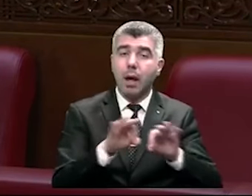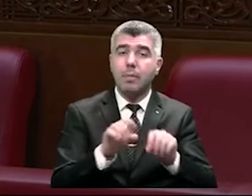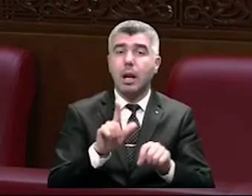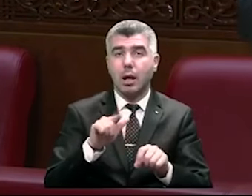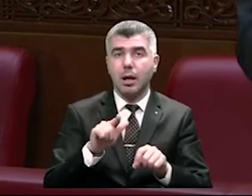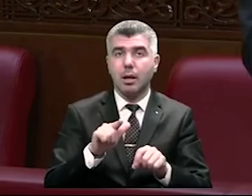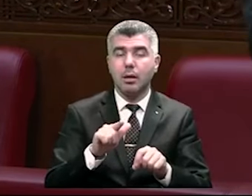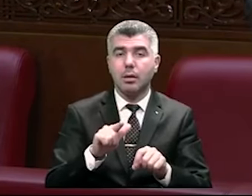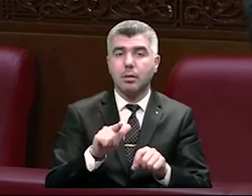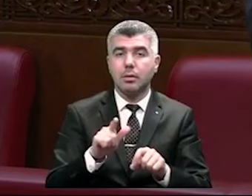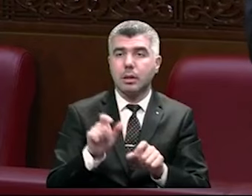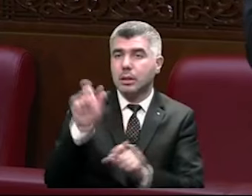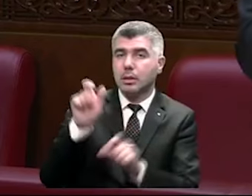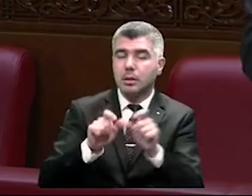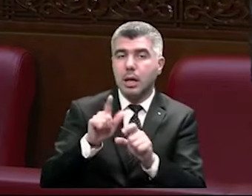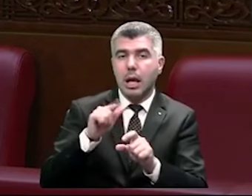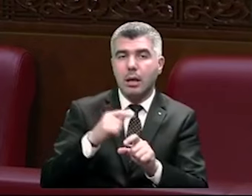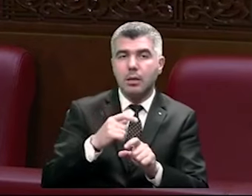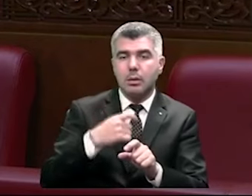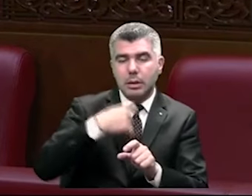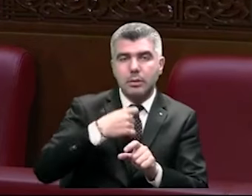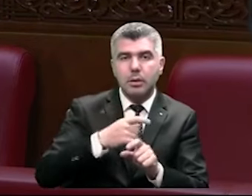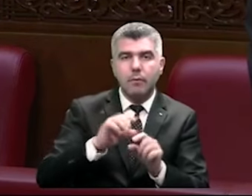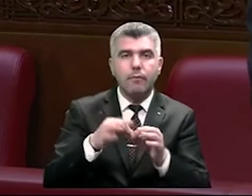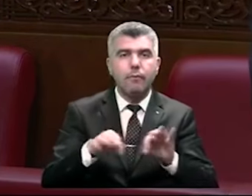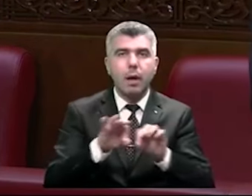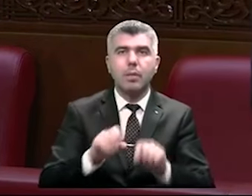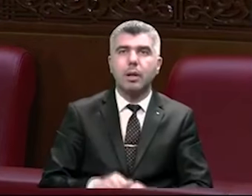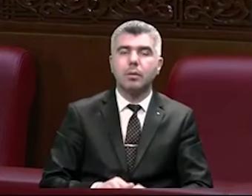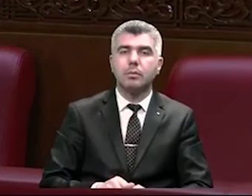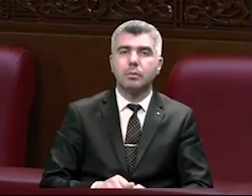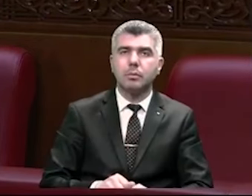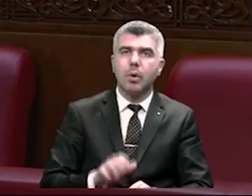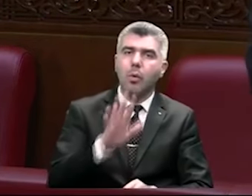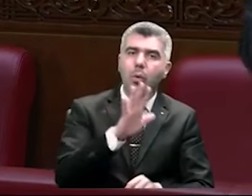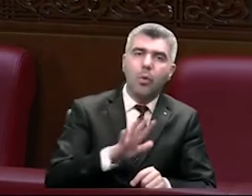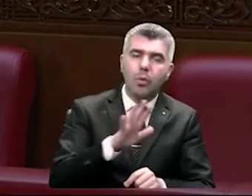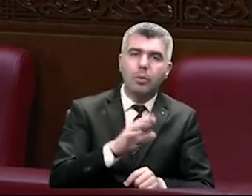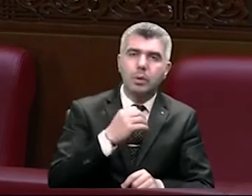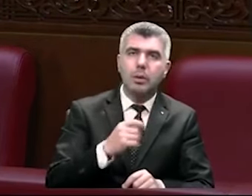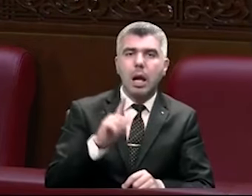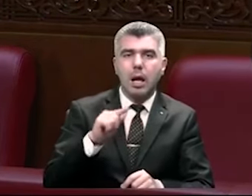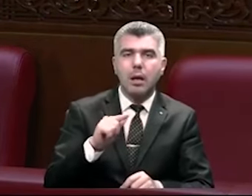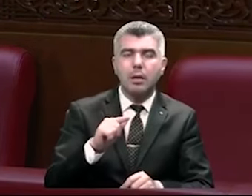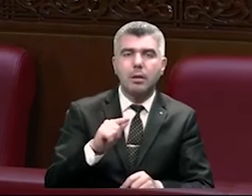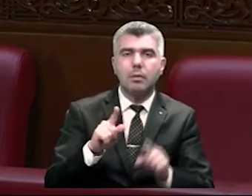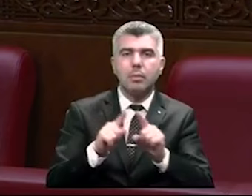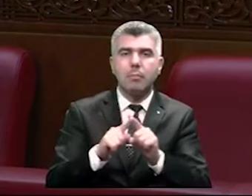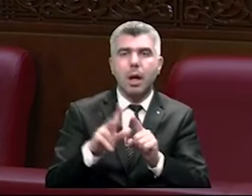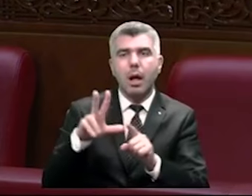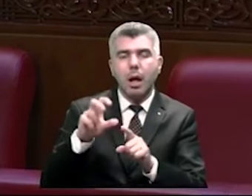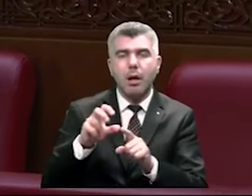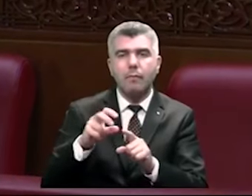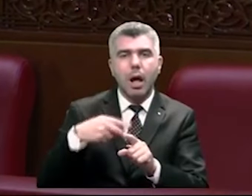عندك الناس في العائله ديالك وعندي الناس في العائله ديالي وكلنا ربما غادي يكونوا عندنا الناس اللي كنعرفو